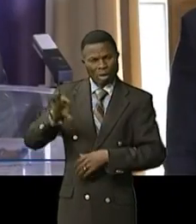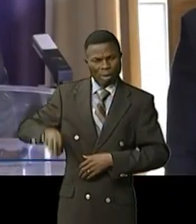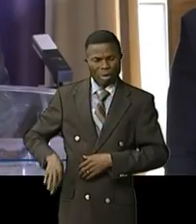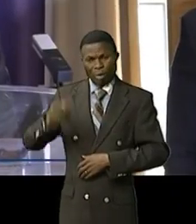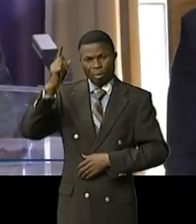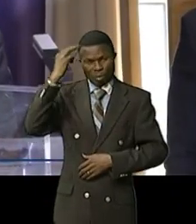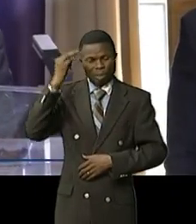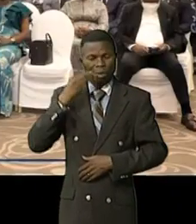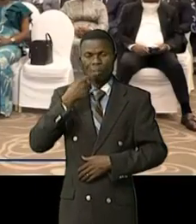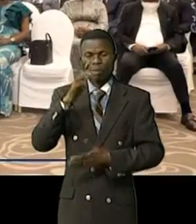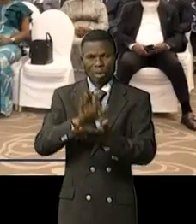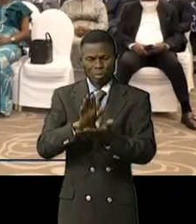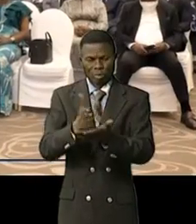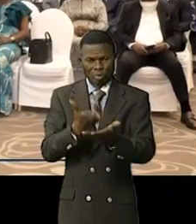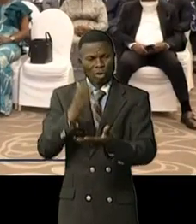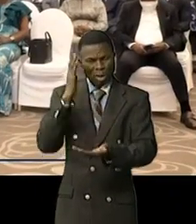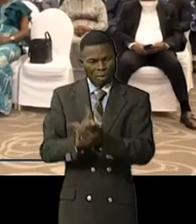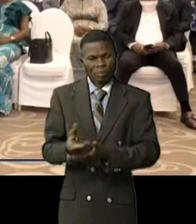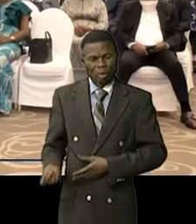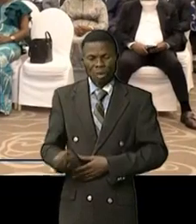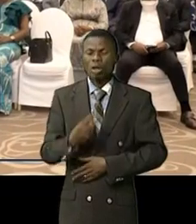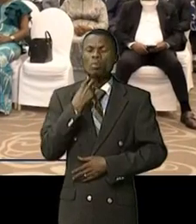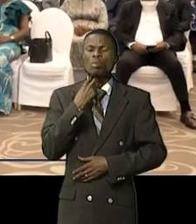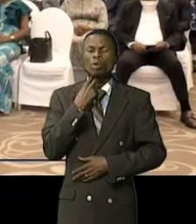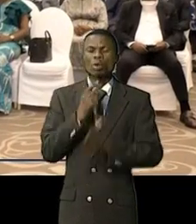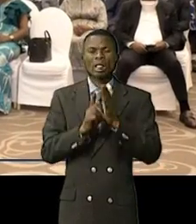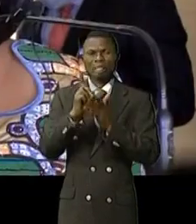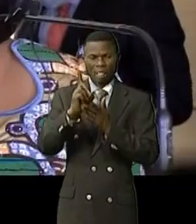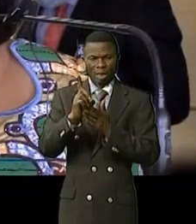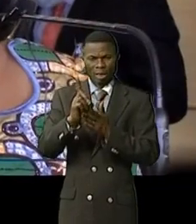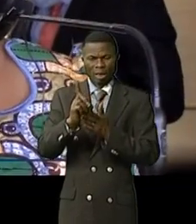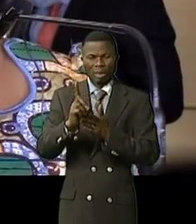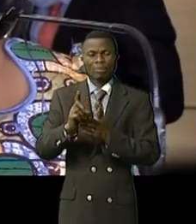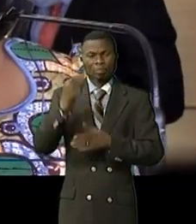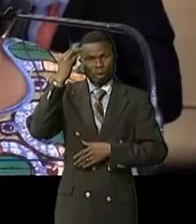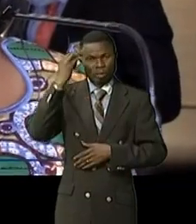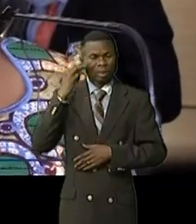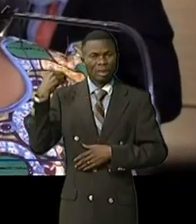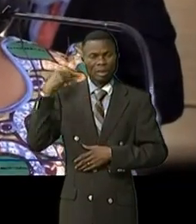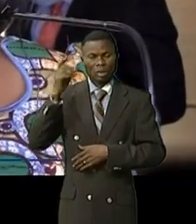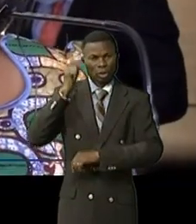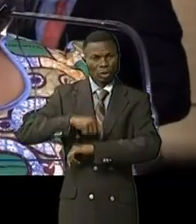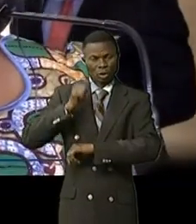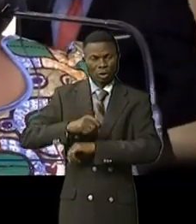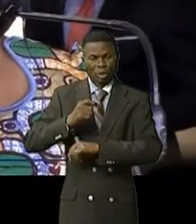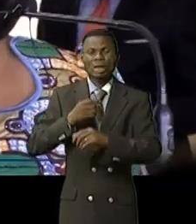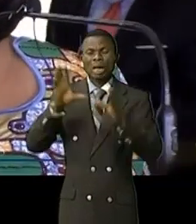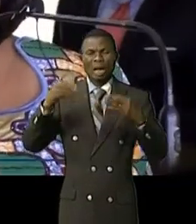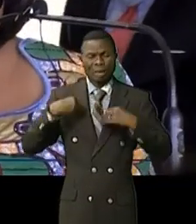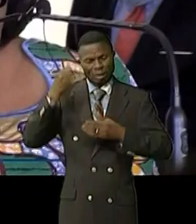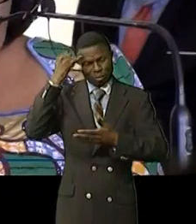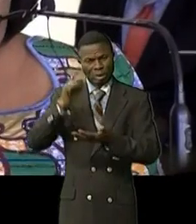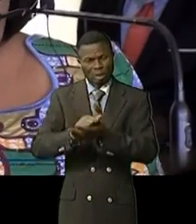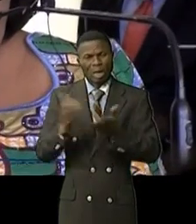à l'assistance. La corruption est un frein pour le développement, a affirmé la ministre d'État à la Justice, Rose Mutombo, qui a